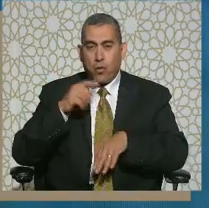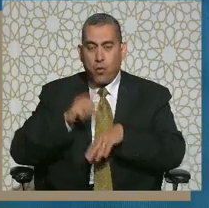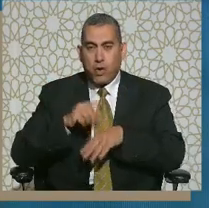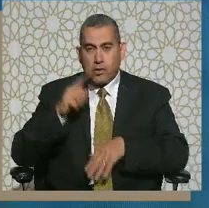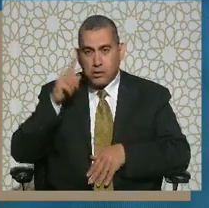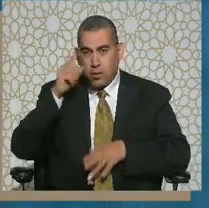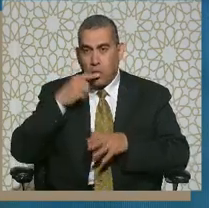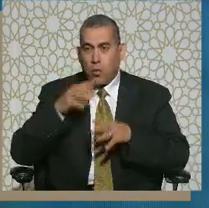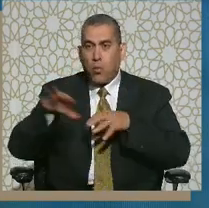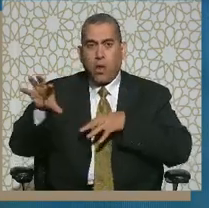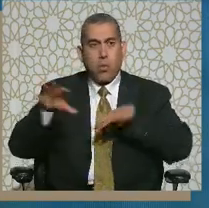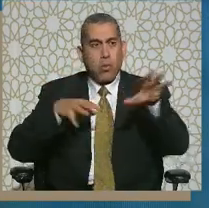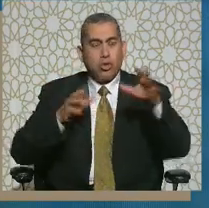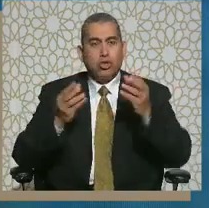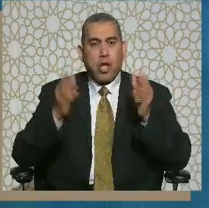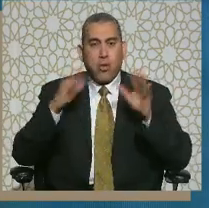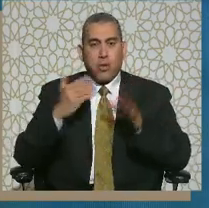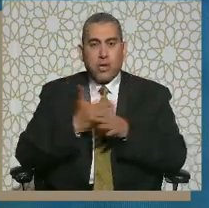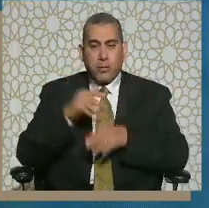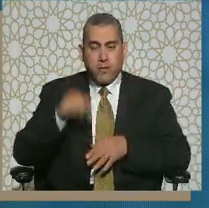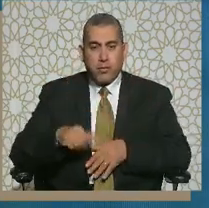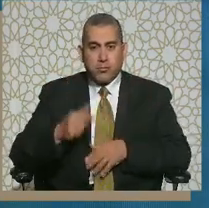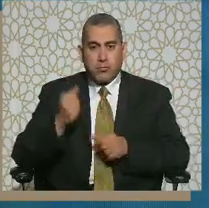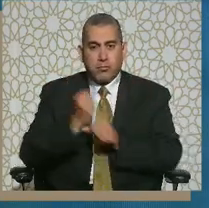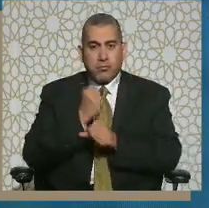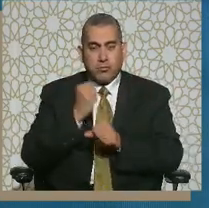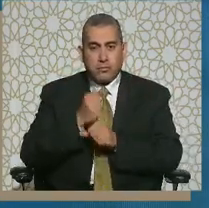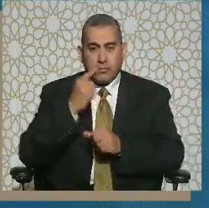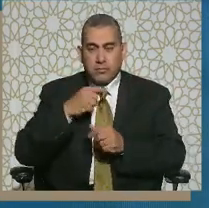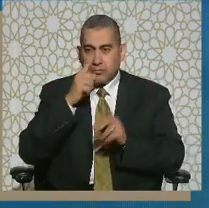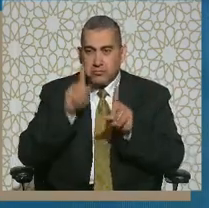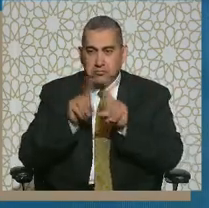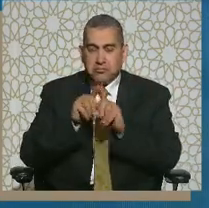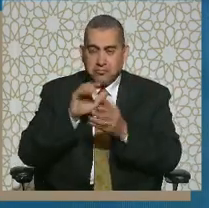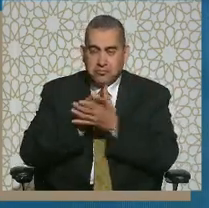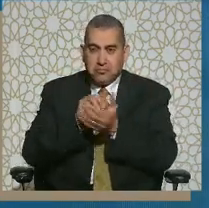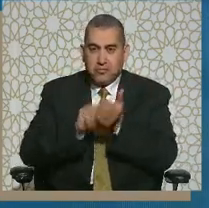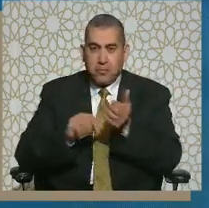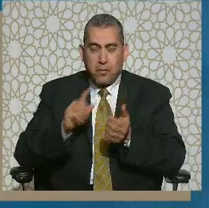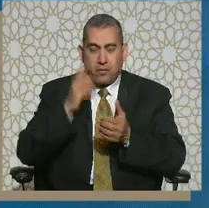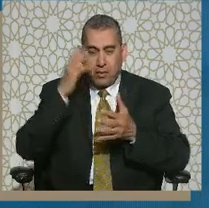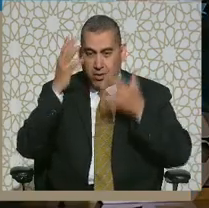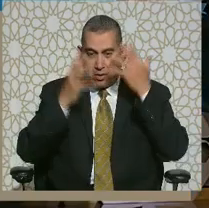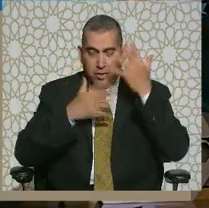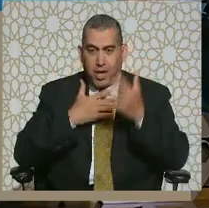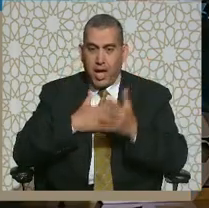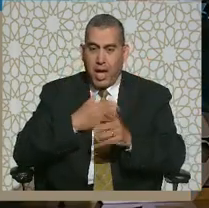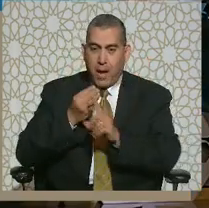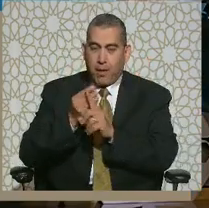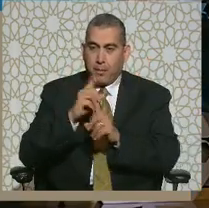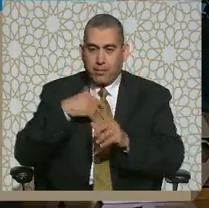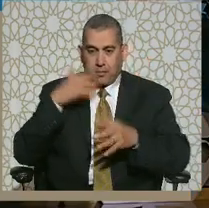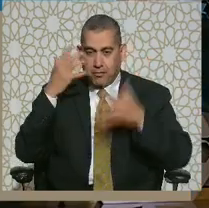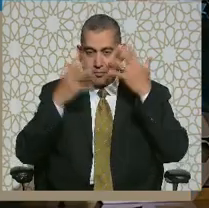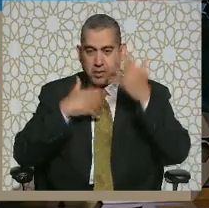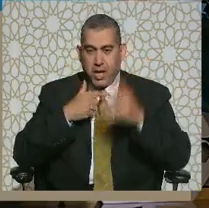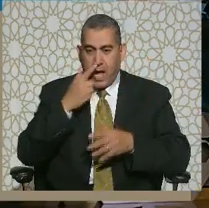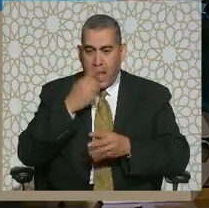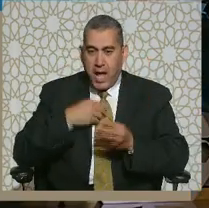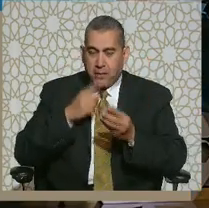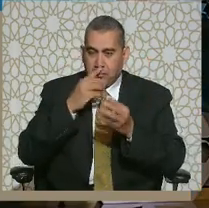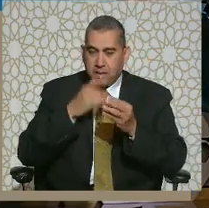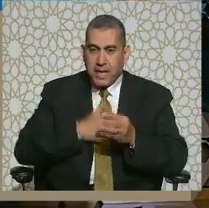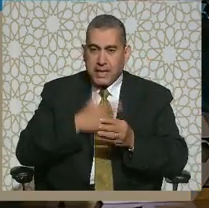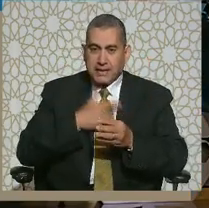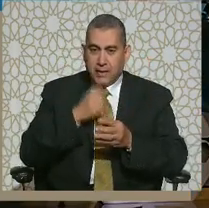شديده قوي قوي قوي لان احنا بنحر نفسنا من نعمه الانس لما بيطول تلاهي هنا عن احبابنا احساسك بالانس بيكون